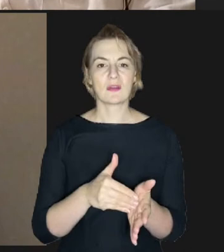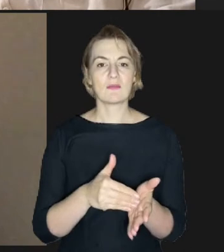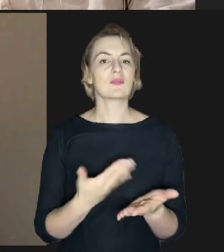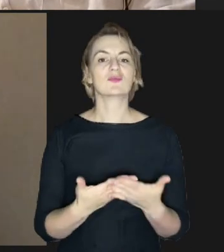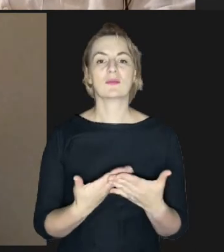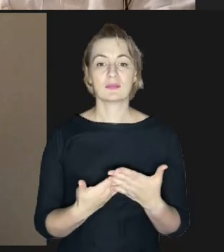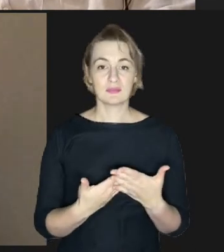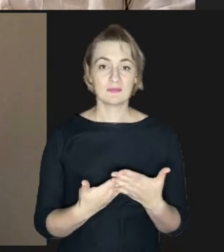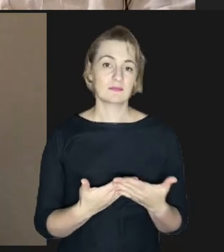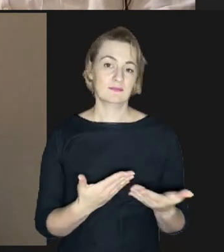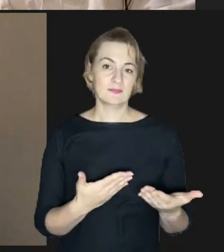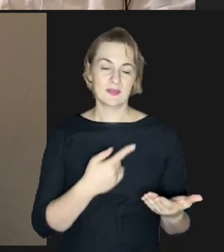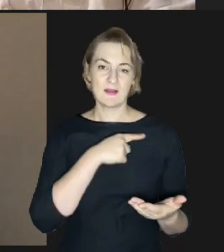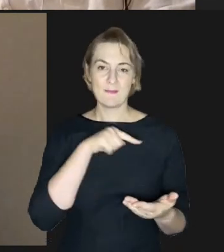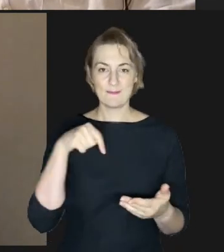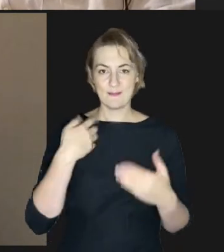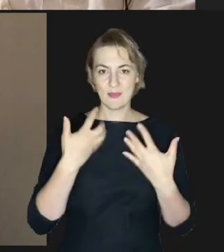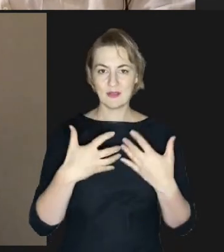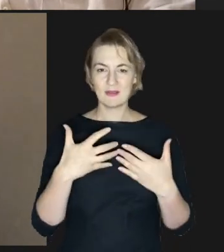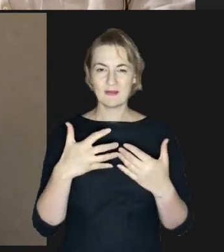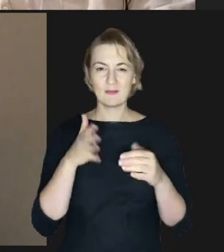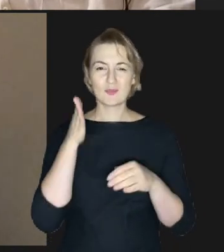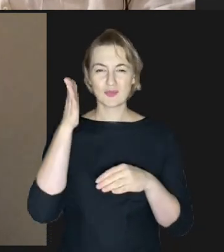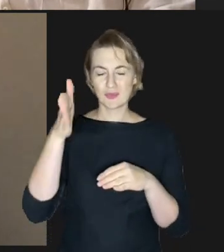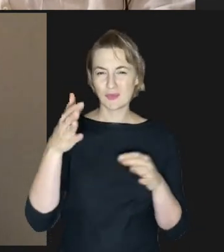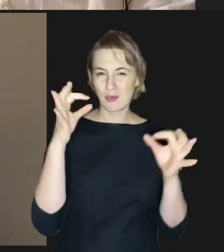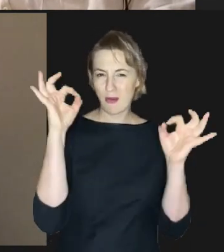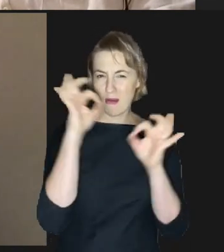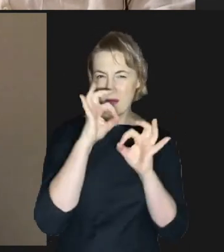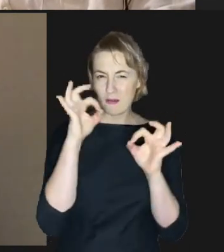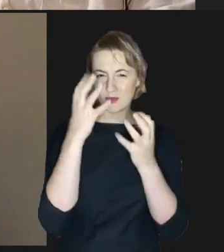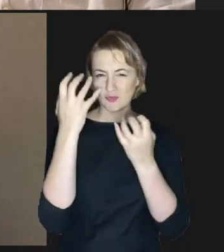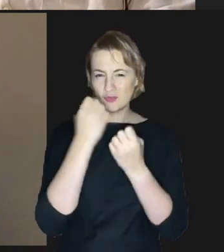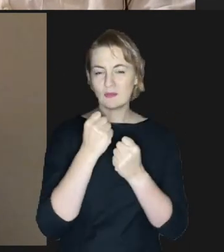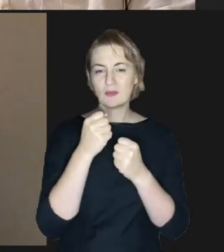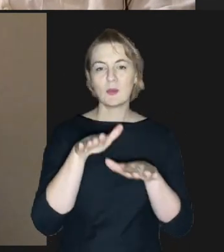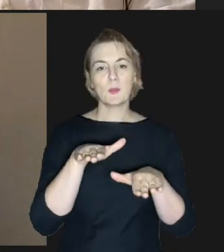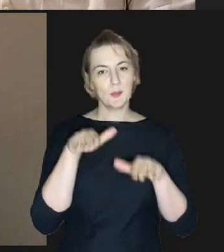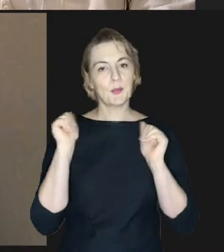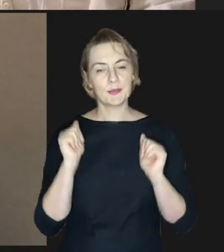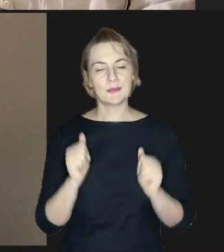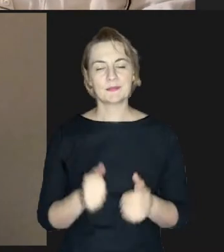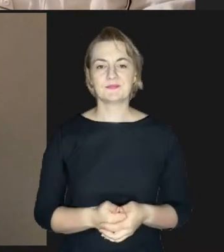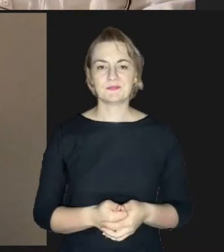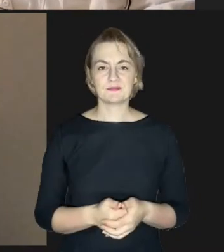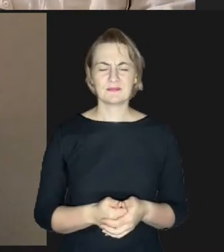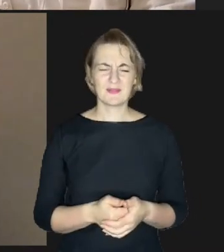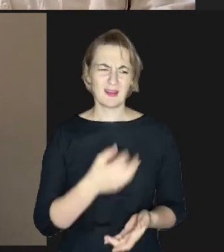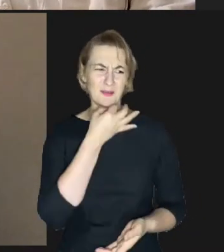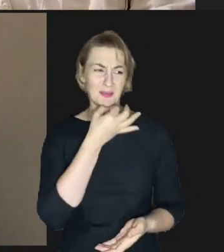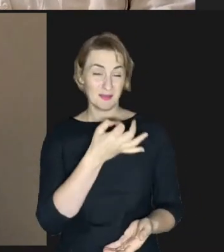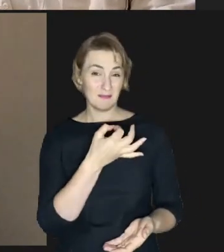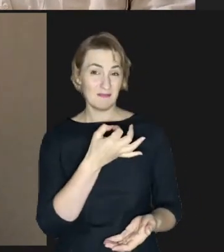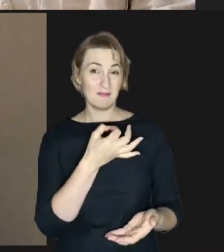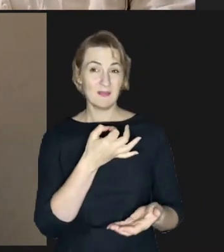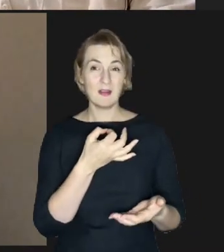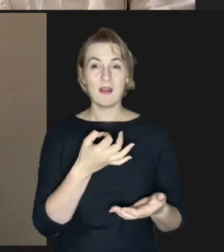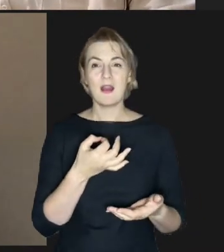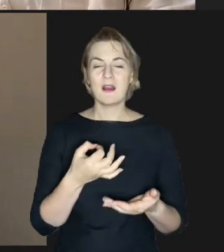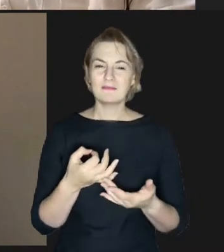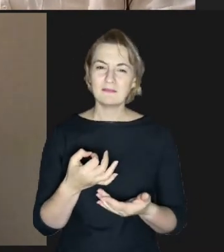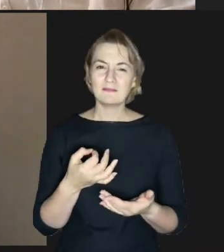chcemy uniknąć mrocznej przyszłości. Ale pytanie moje jest takie, nawiązanie do tego, co by się musiało stać, żeby rozwinęła się